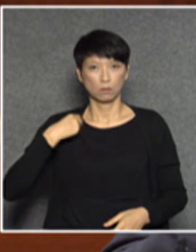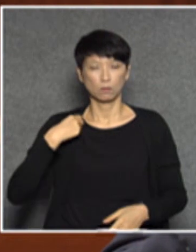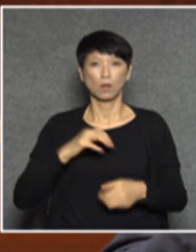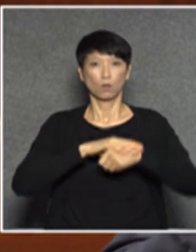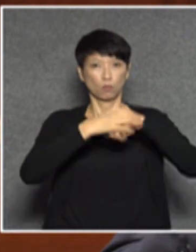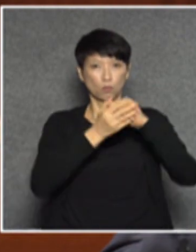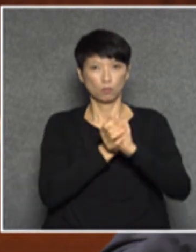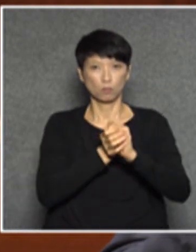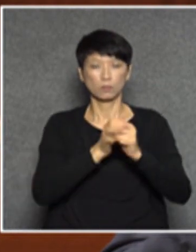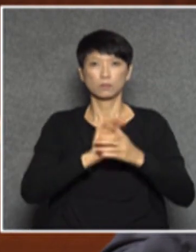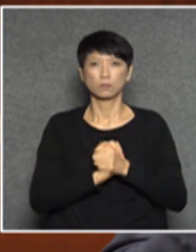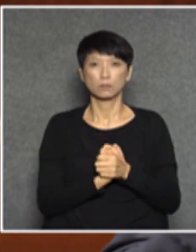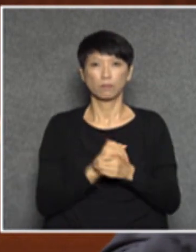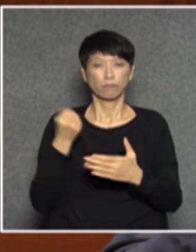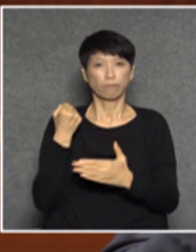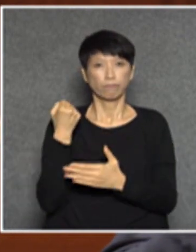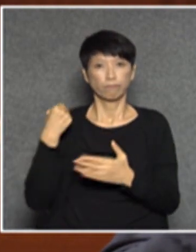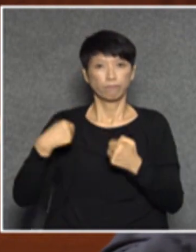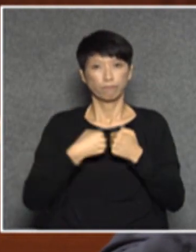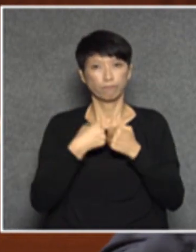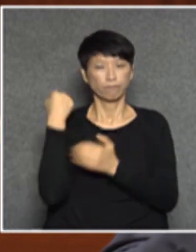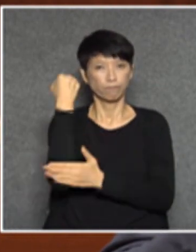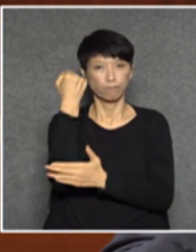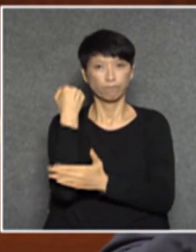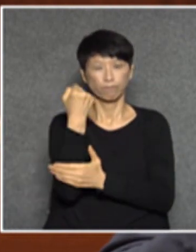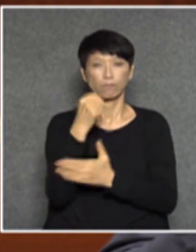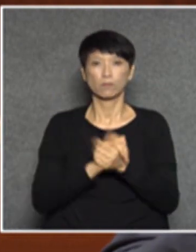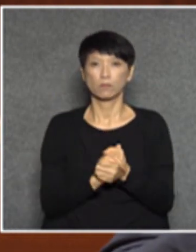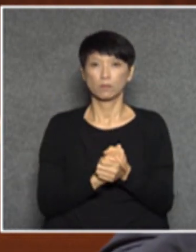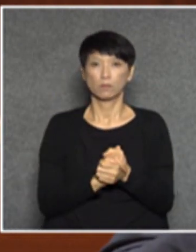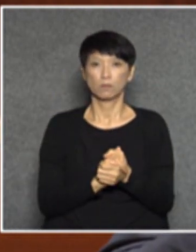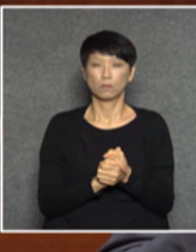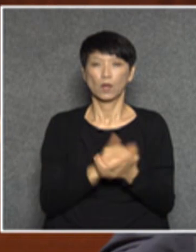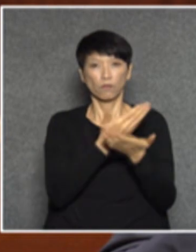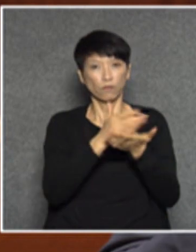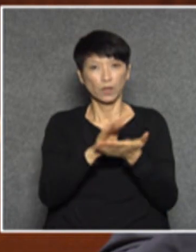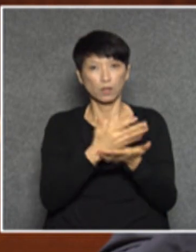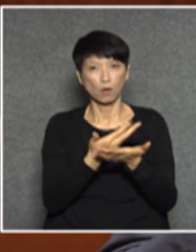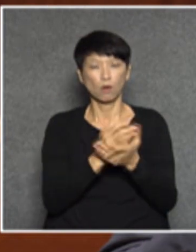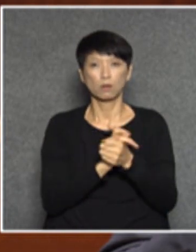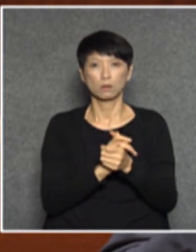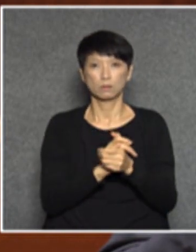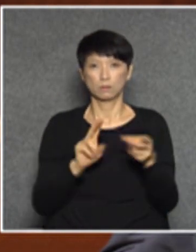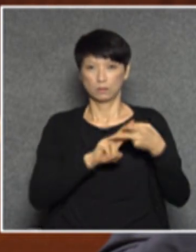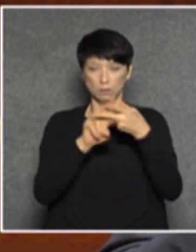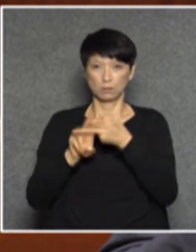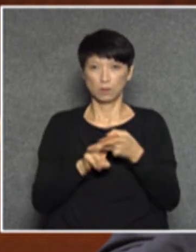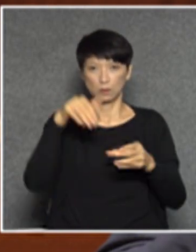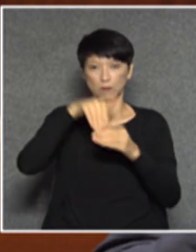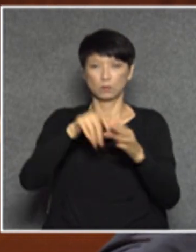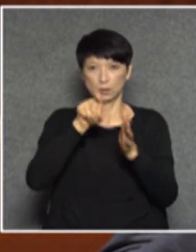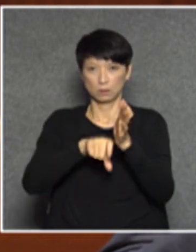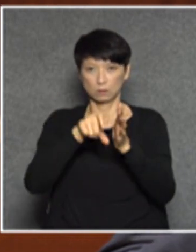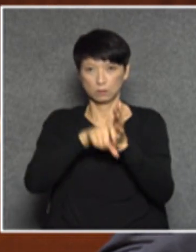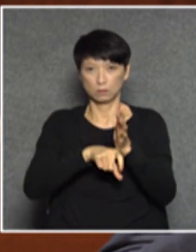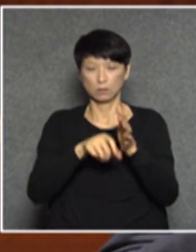際層面也好，爭取分擔分享亞投行的一些業務呢，是